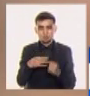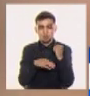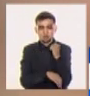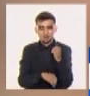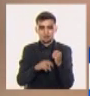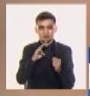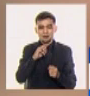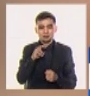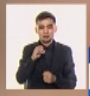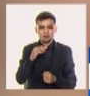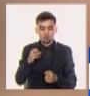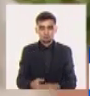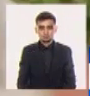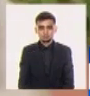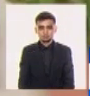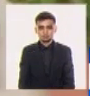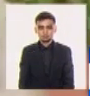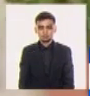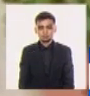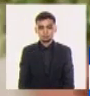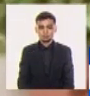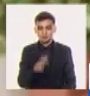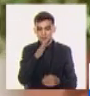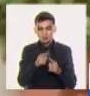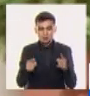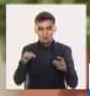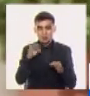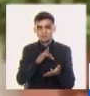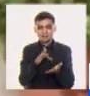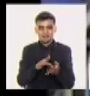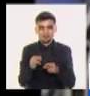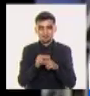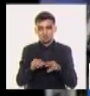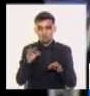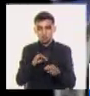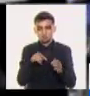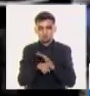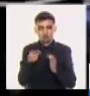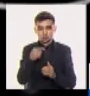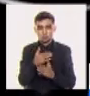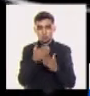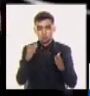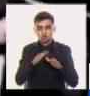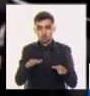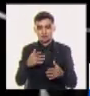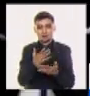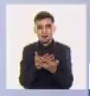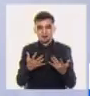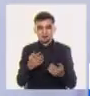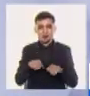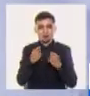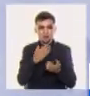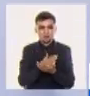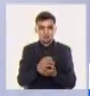последняя надежда на выздоровление. За время существования центра реабилитацию здесь прошли тысячи детишек с различными